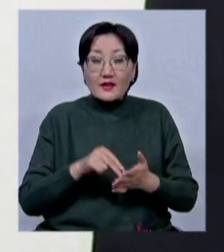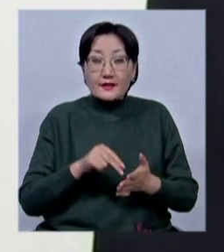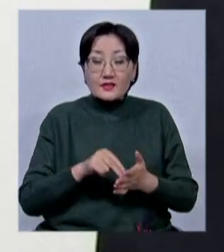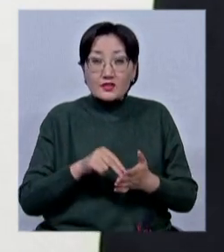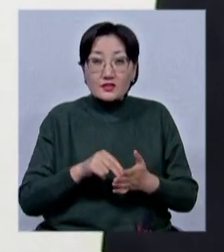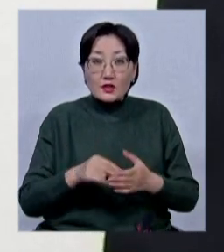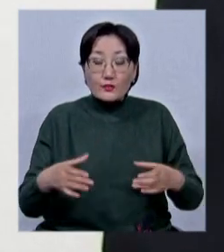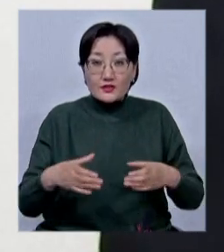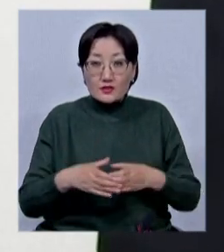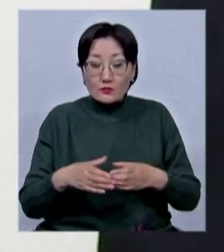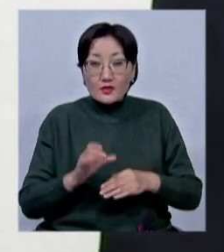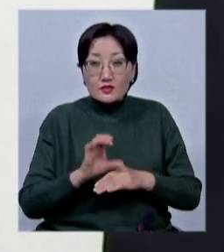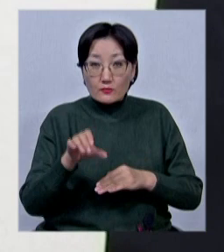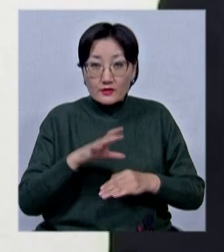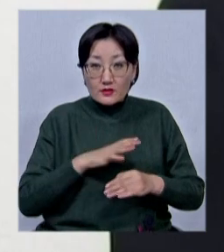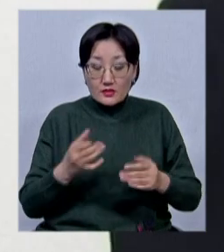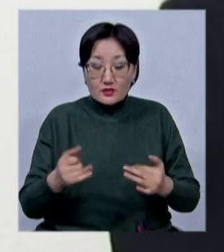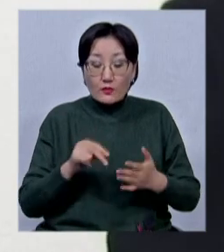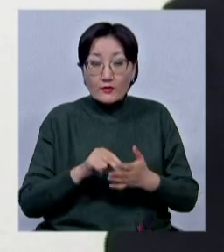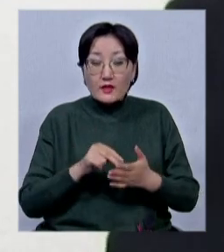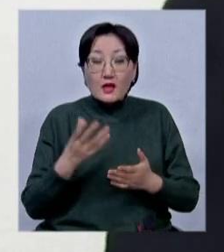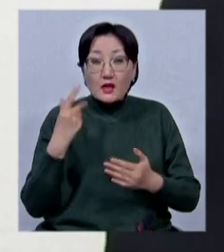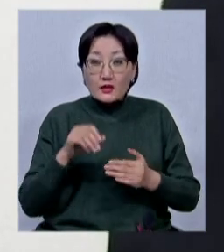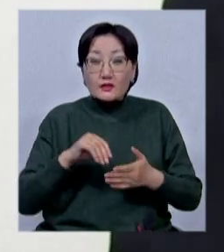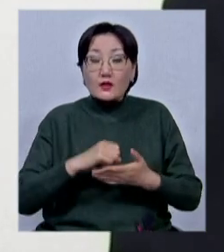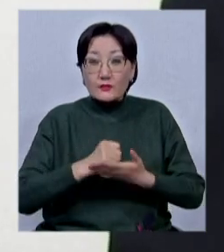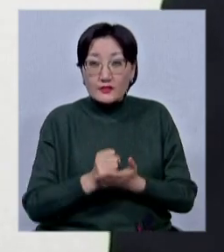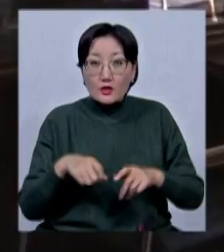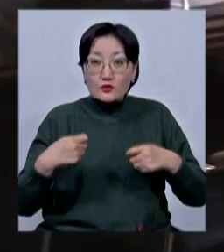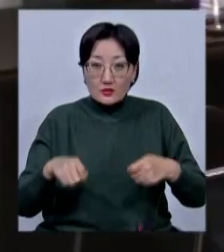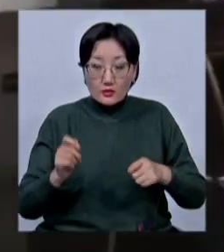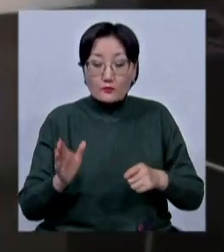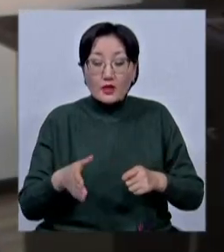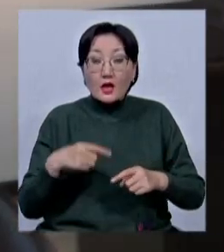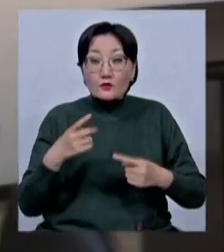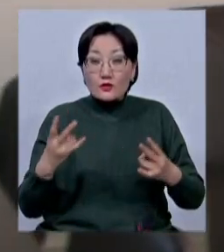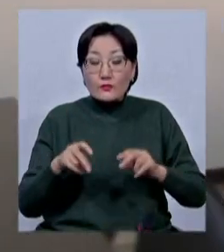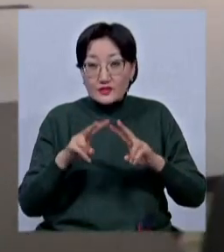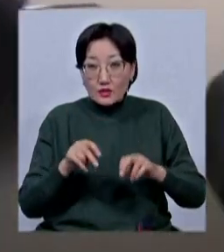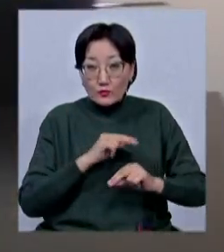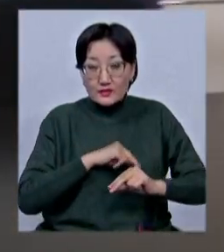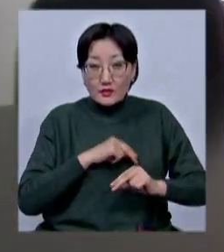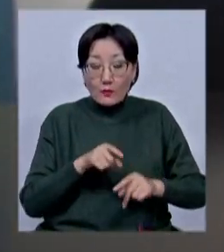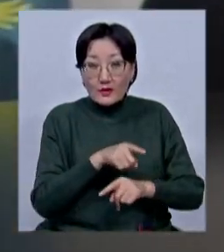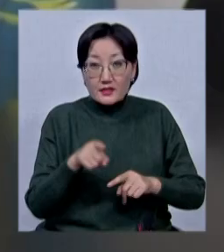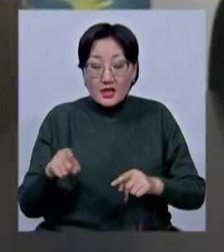жаңағы компаниясына жіберіліп отыр. Қазір бағасы шыққаннан кейін сауда саттыққа қойылатын болады. Айта кетейік, тексеріс жұмыстары барысында агенттік